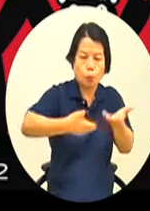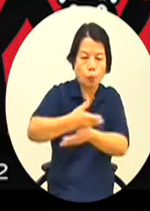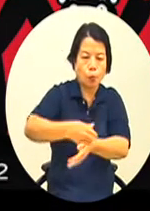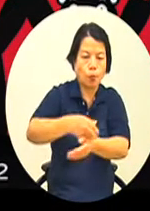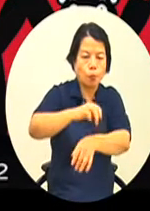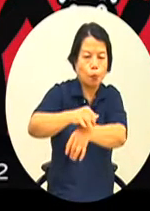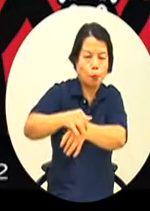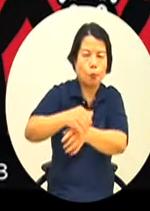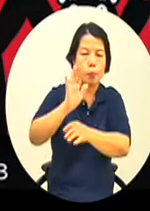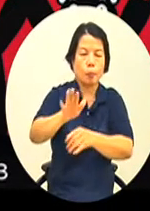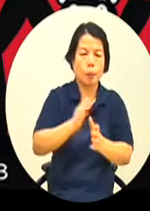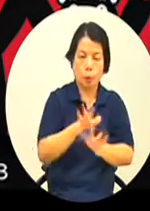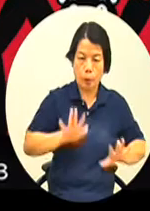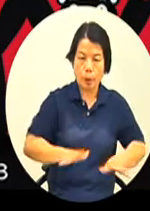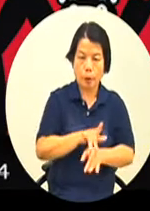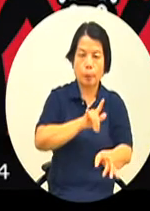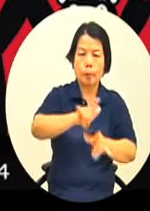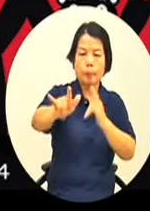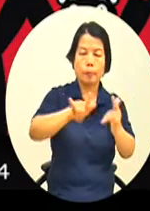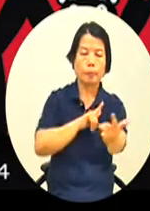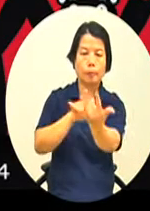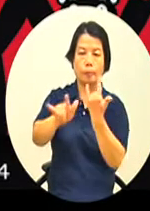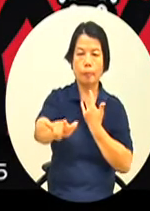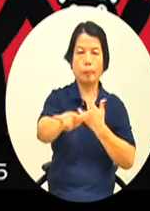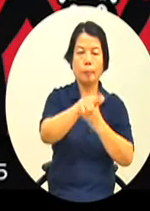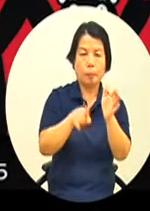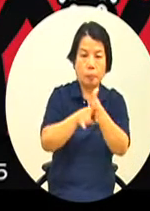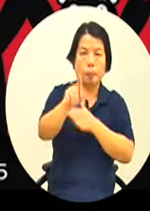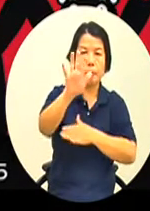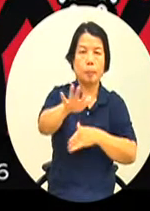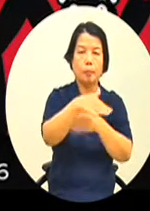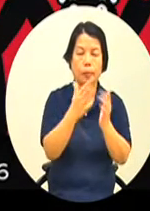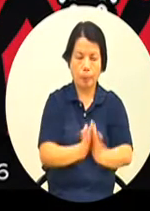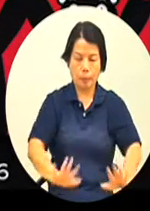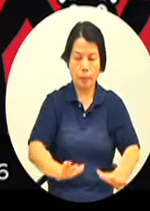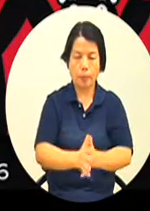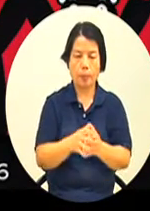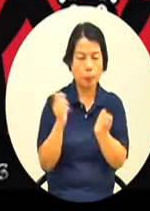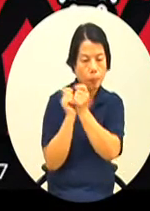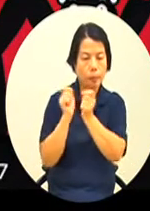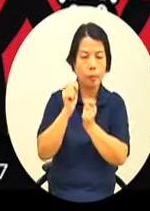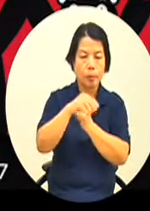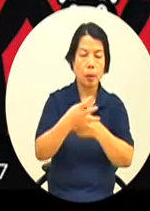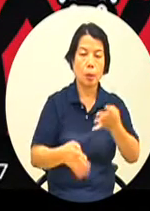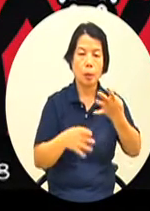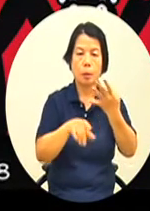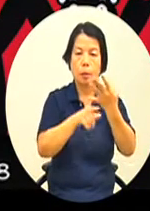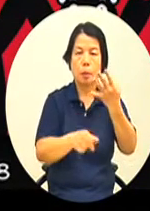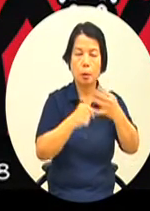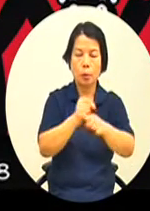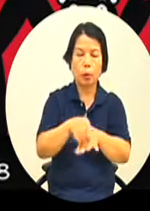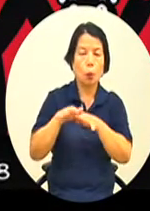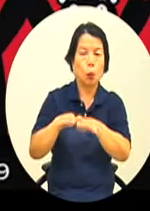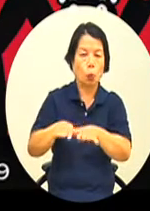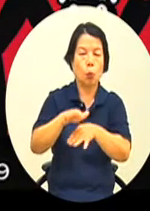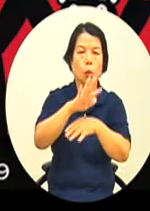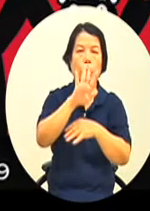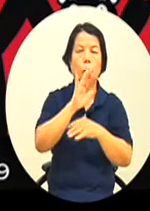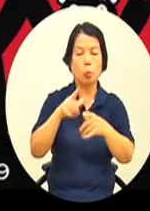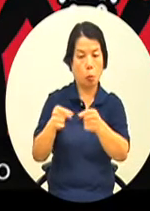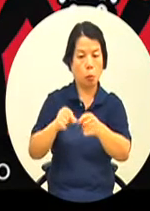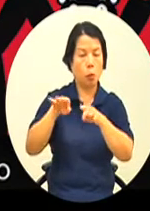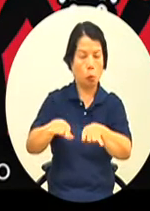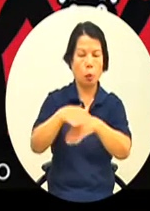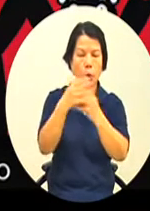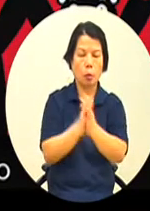为有直航，所以我们带动了非常实质的密切的交流哦。近期更加因为他们4月这个熊本地震哦，我们高雄市政府是第一个